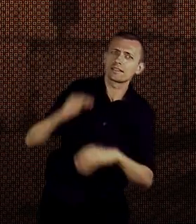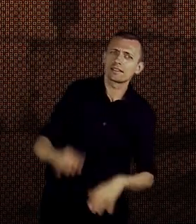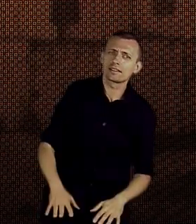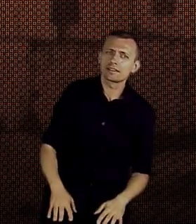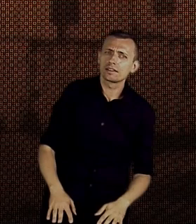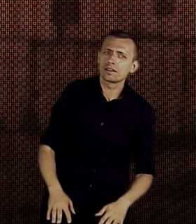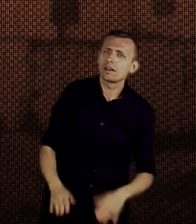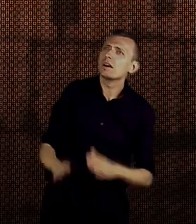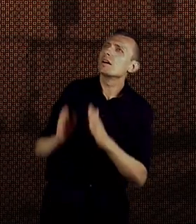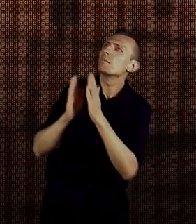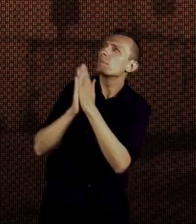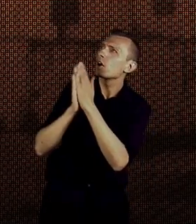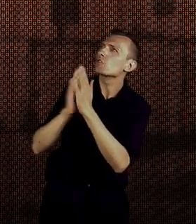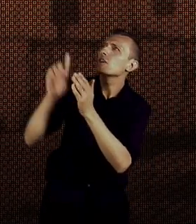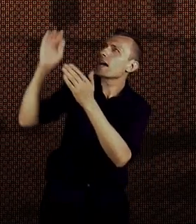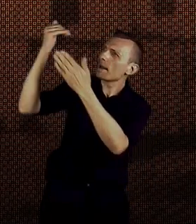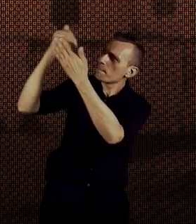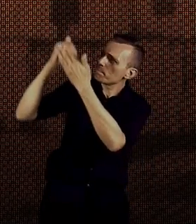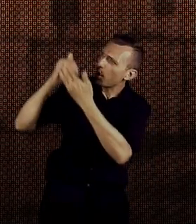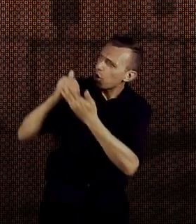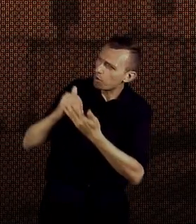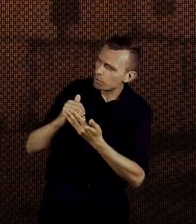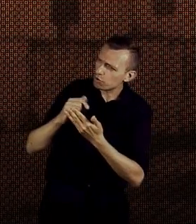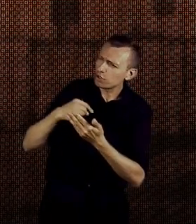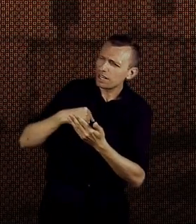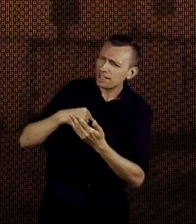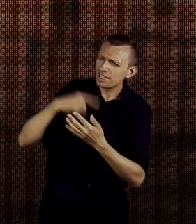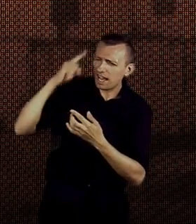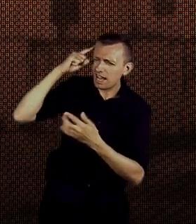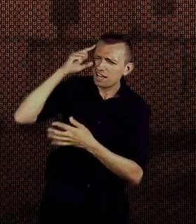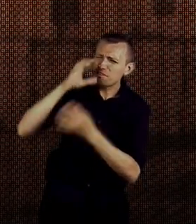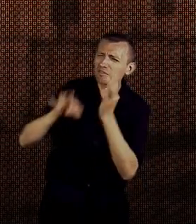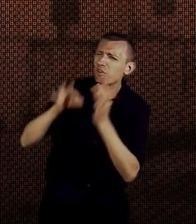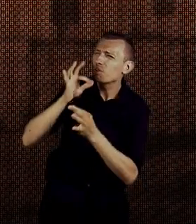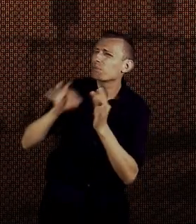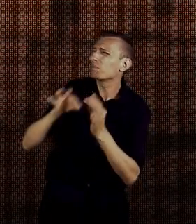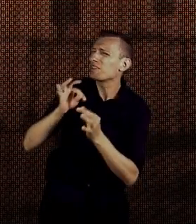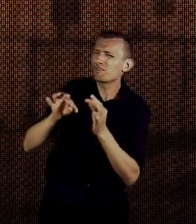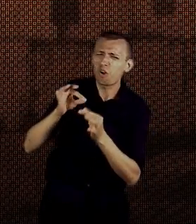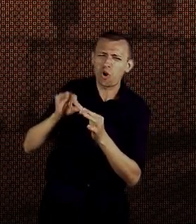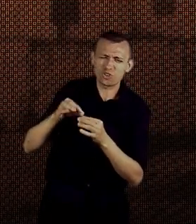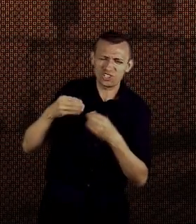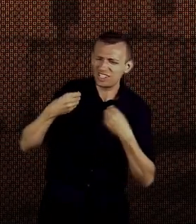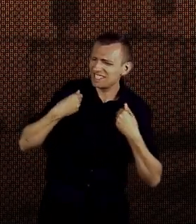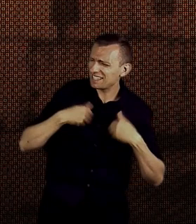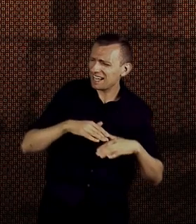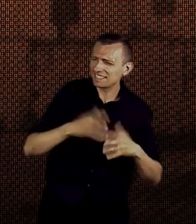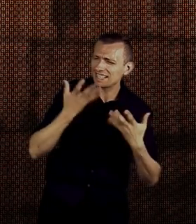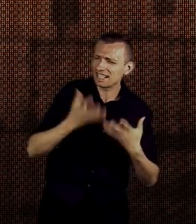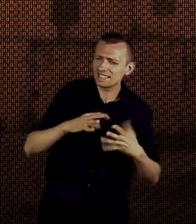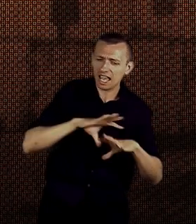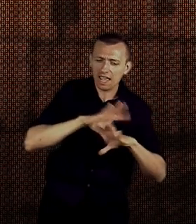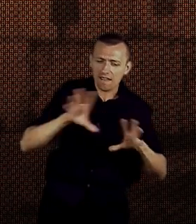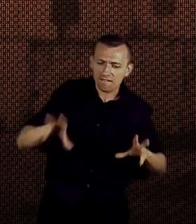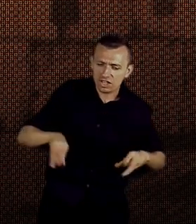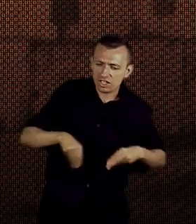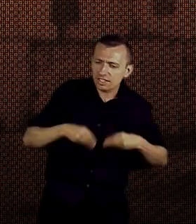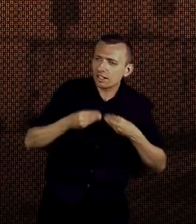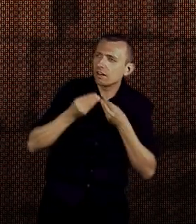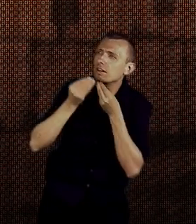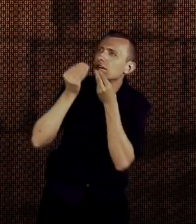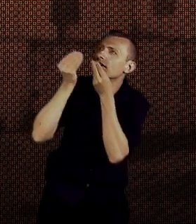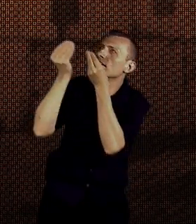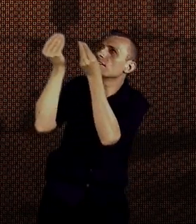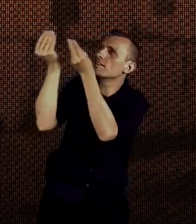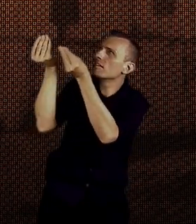nie zatrzymywała niczego dla siebie, ale abym poddała to wszystko, co mam pod Twoje